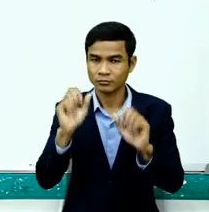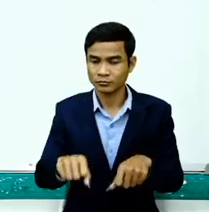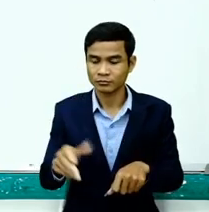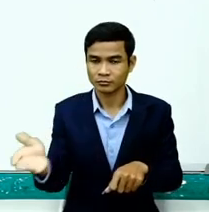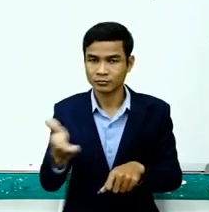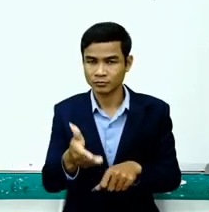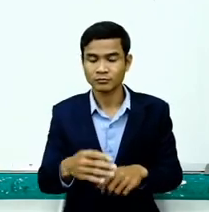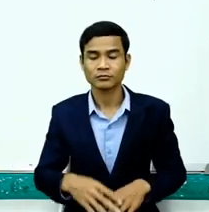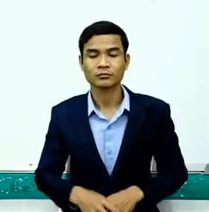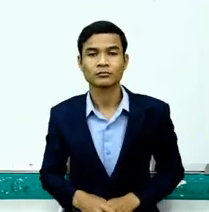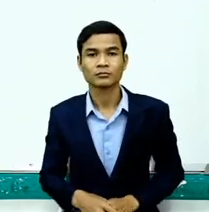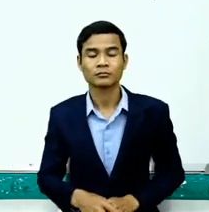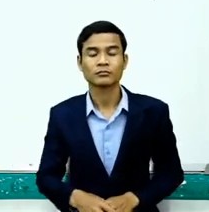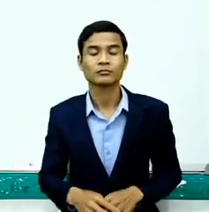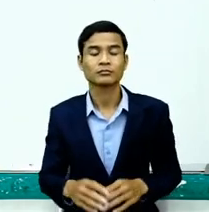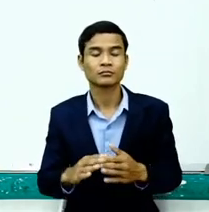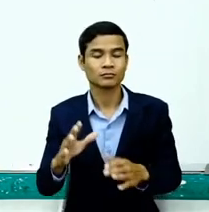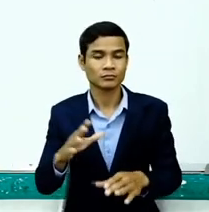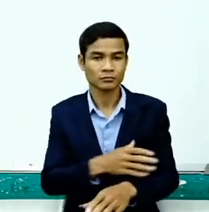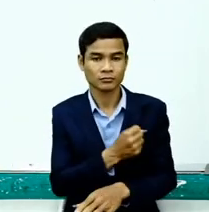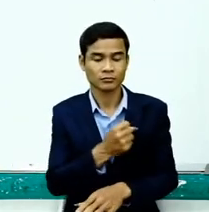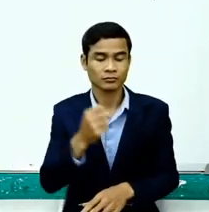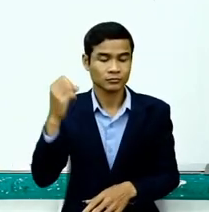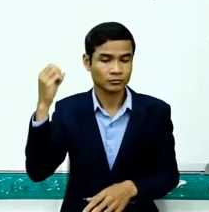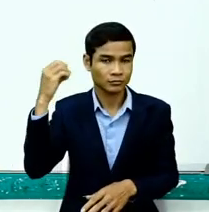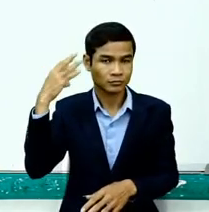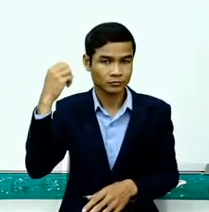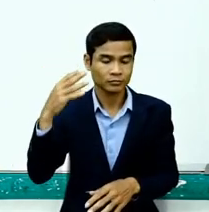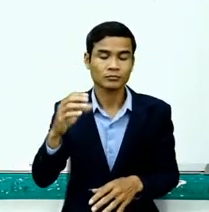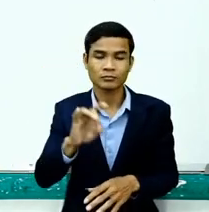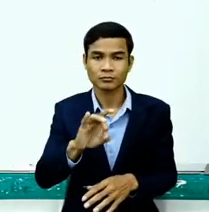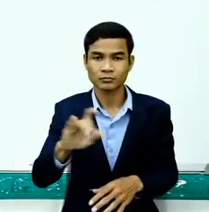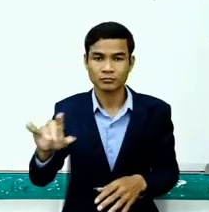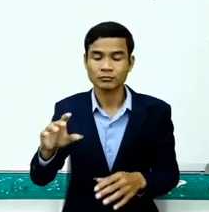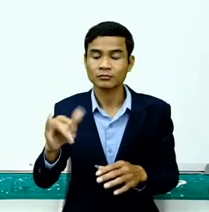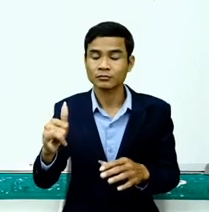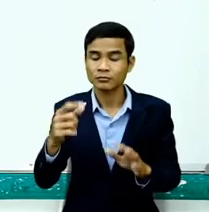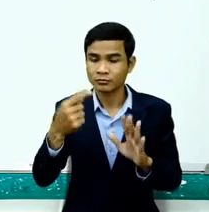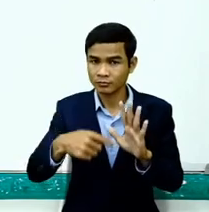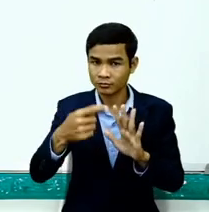te cha ta rai sam pi pcheng chi neak ru ka sra avai dai con meul meul